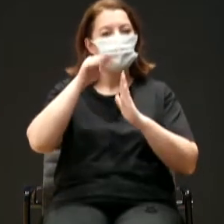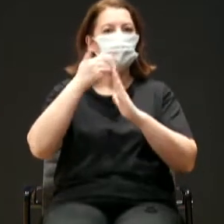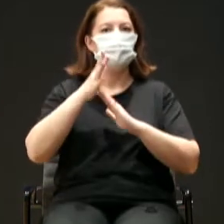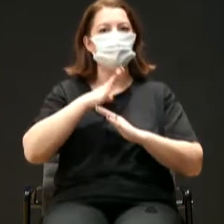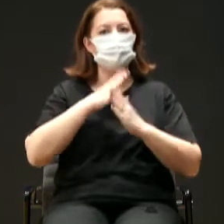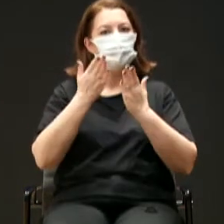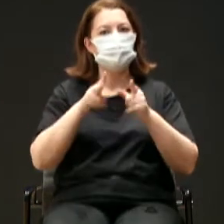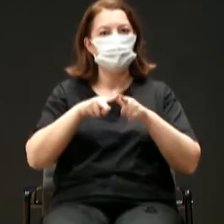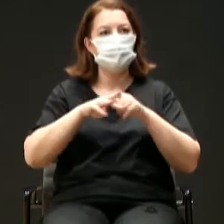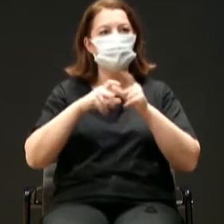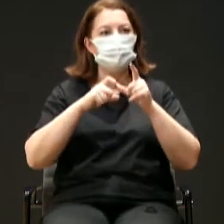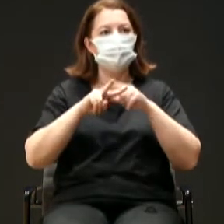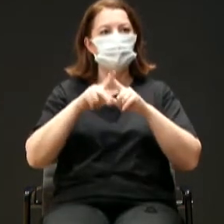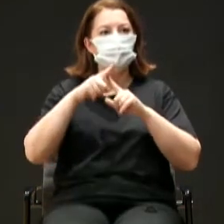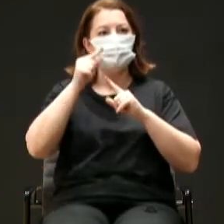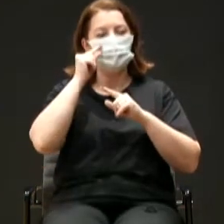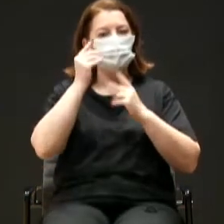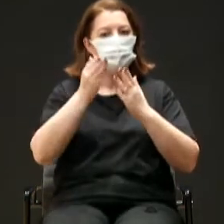Buyurun Neşet Bey.